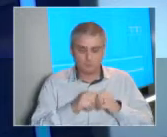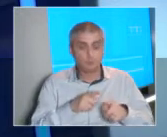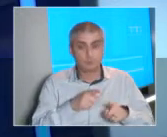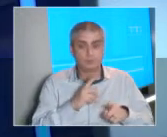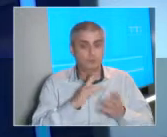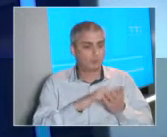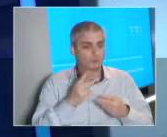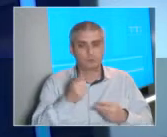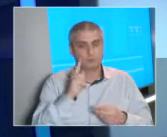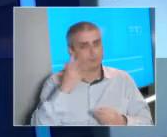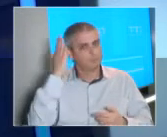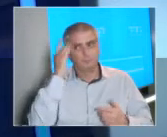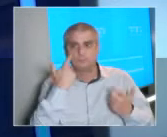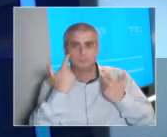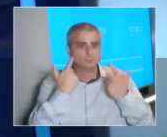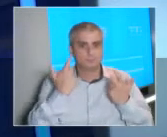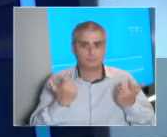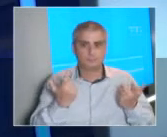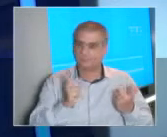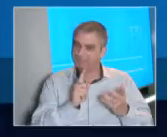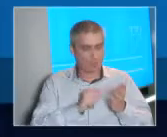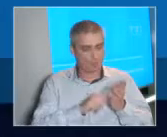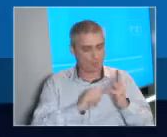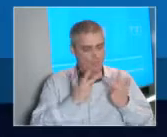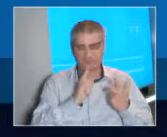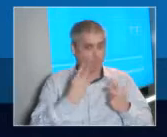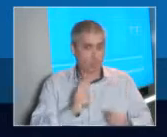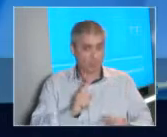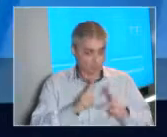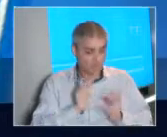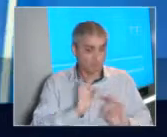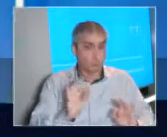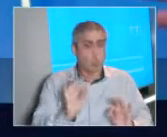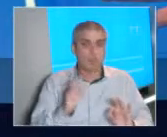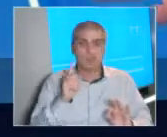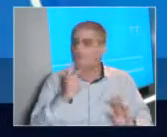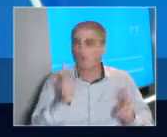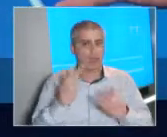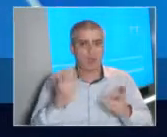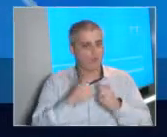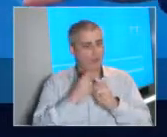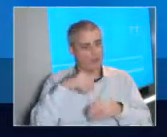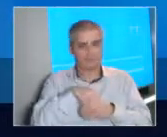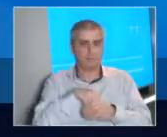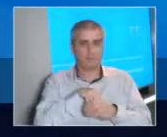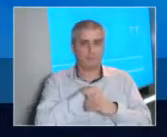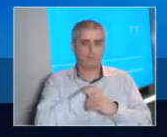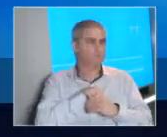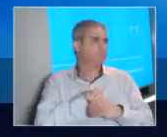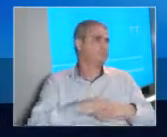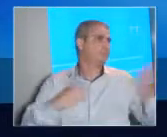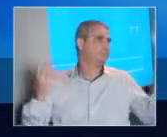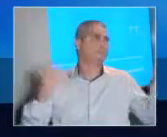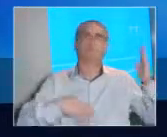של מאושפזים צריכים להיות ערניים, ולא כי הצוות לא טוב, הצוות מעולה, אבל אתה לא יכול במחלקה פנימית שהיא